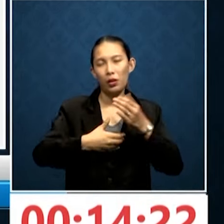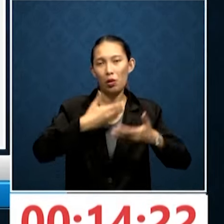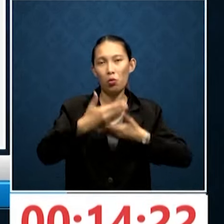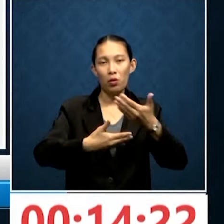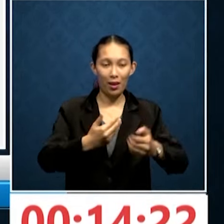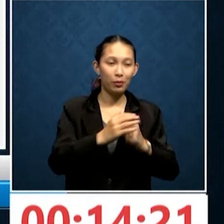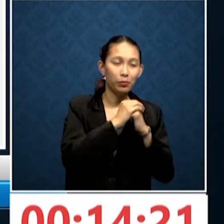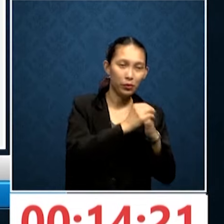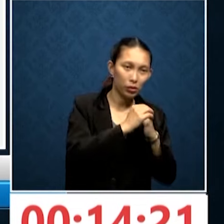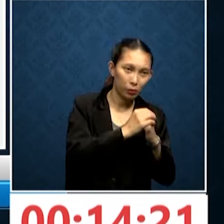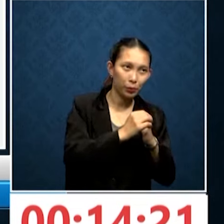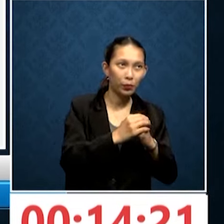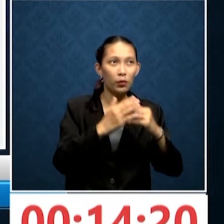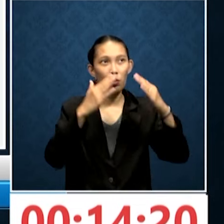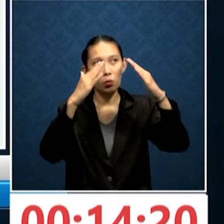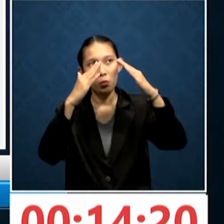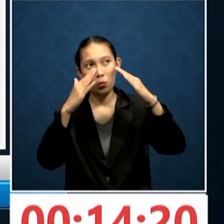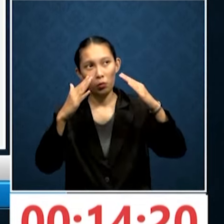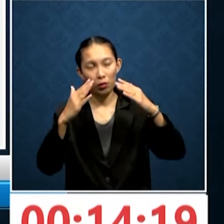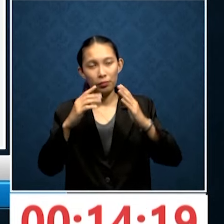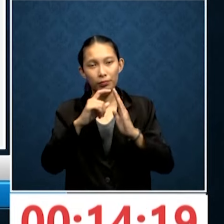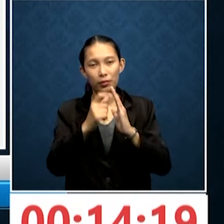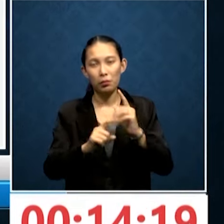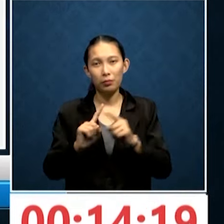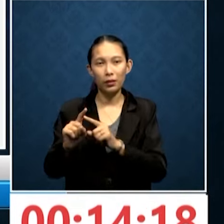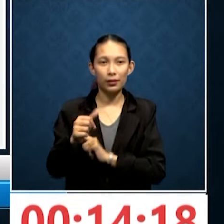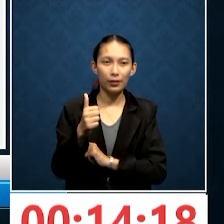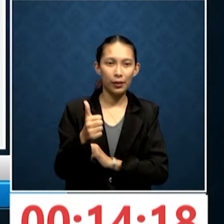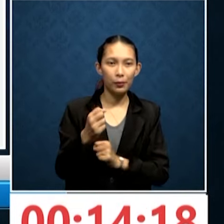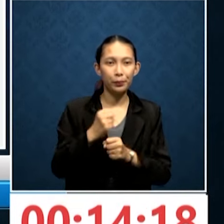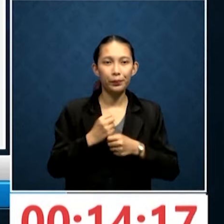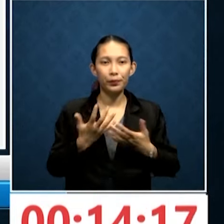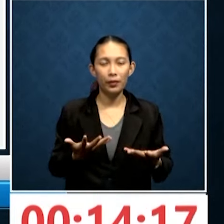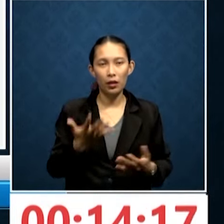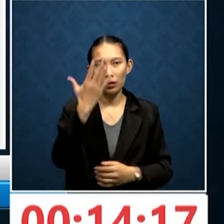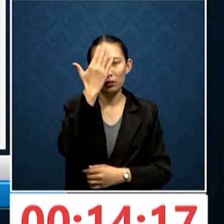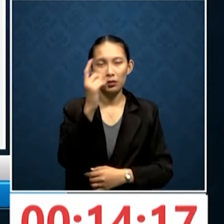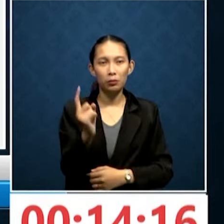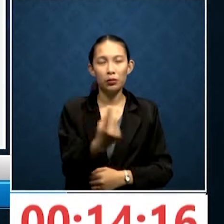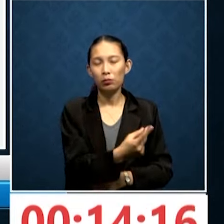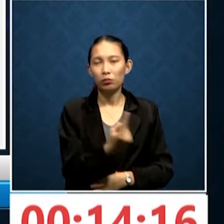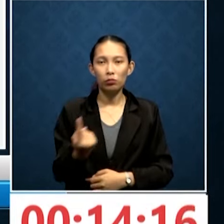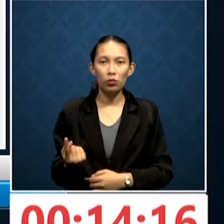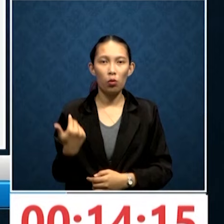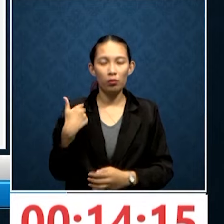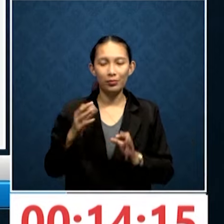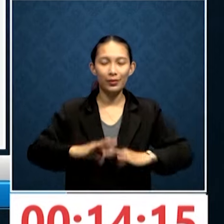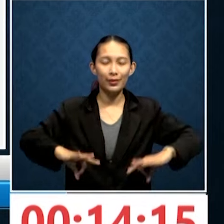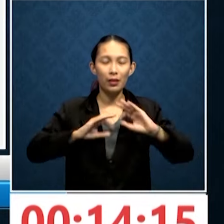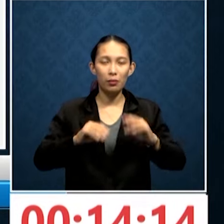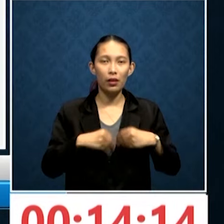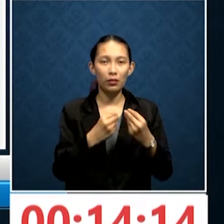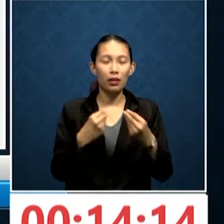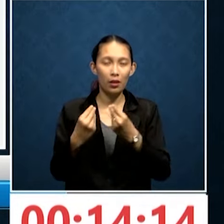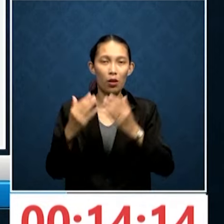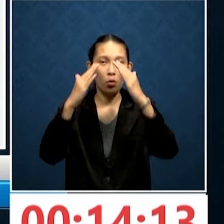างจีนและประเทศตะวันตกได้ทำไมทั้งสองฝั่งต่างให้ความสำคัญกับเวียดน